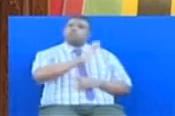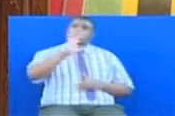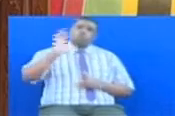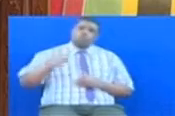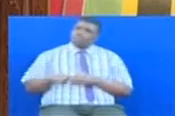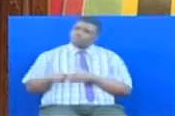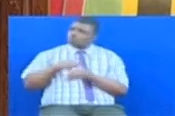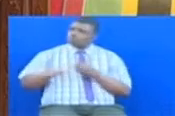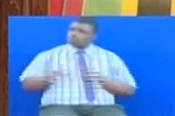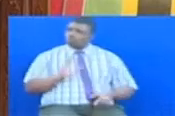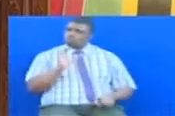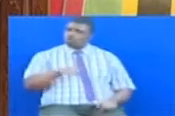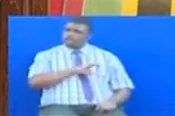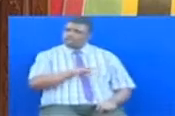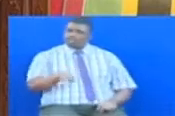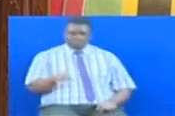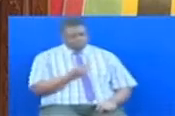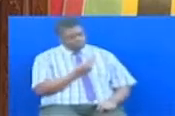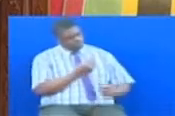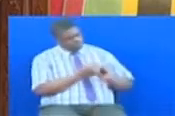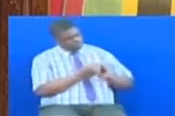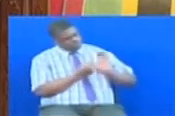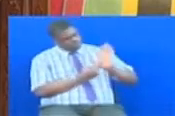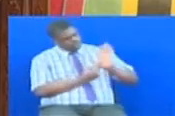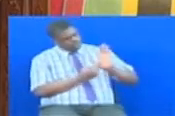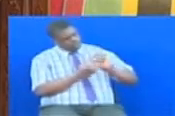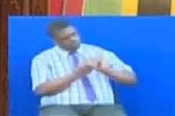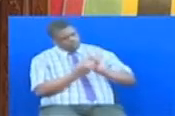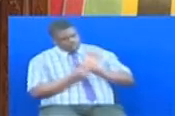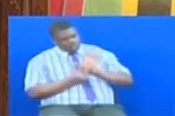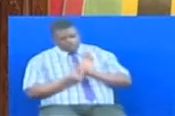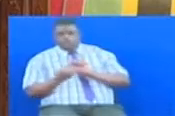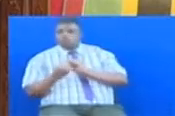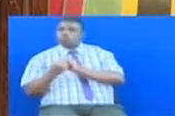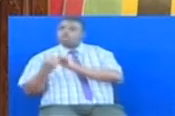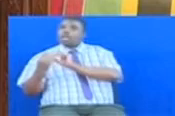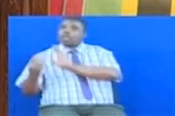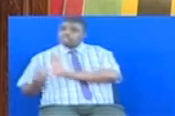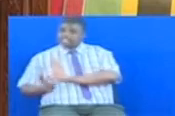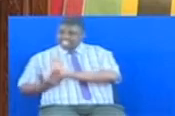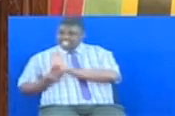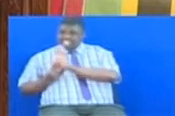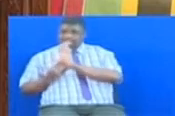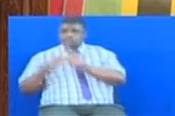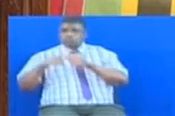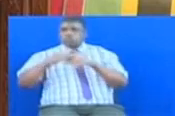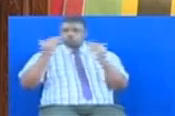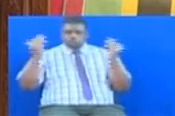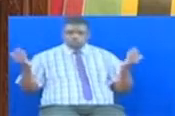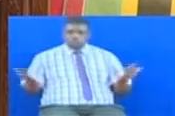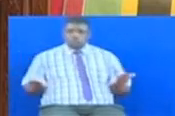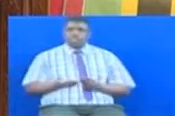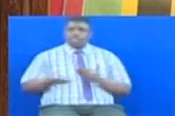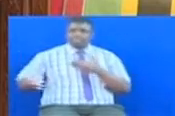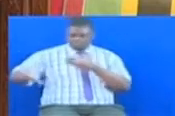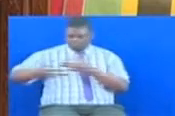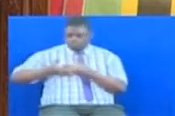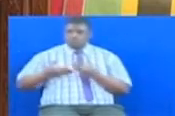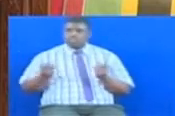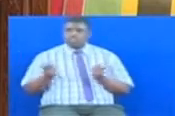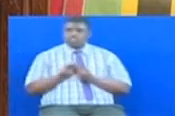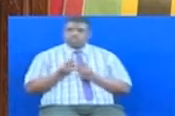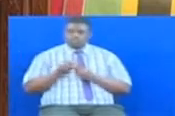hazikununuliwa mwaka 2016, 17, 19, dunia ingefungwa sasa kama ilivyofungwa na